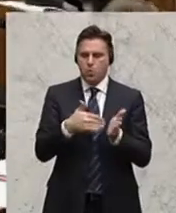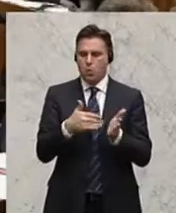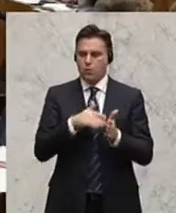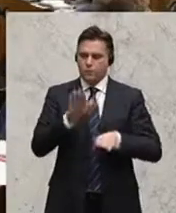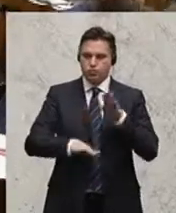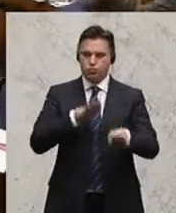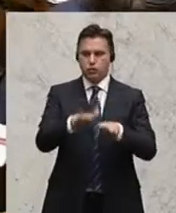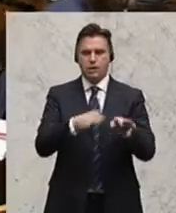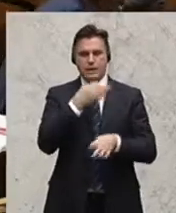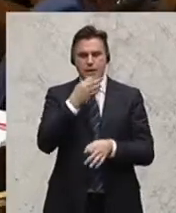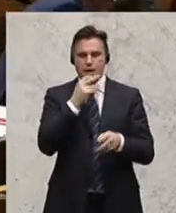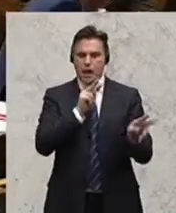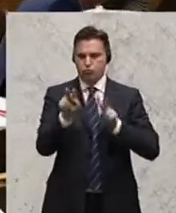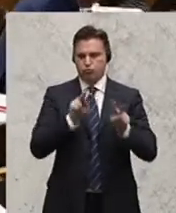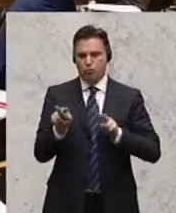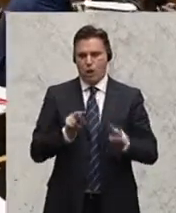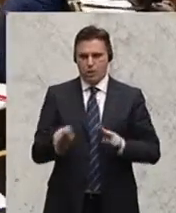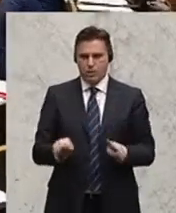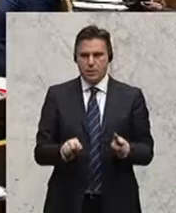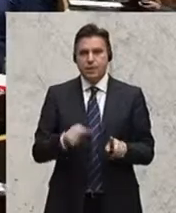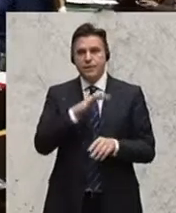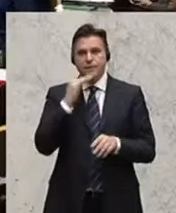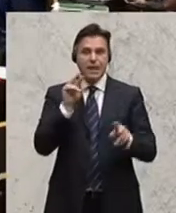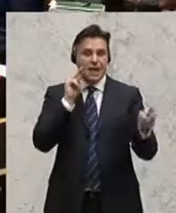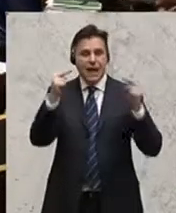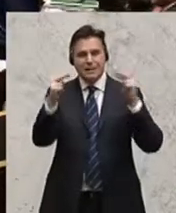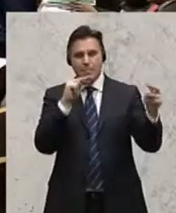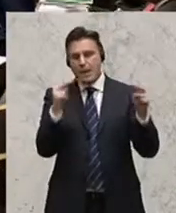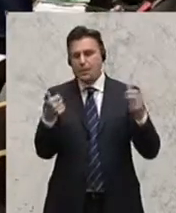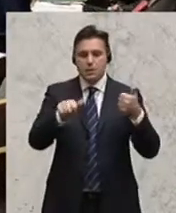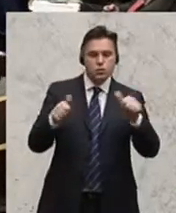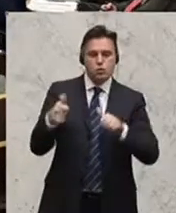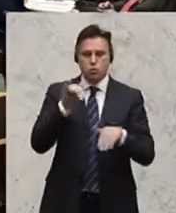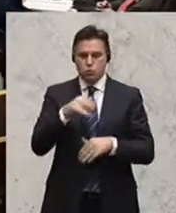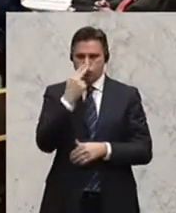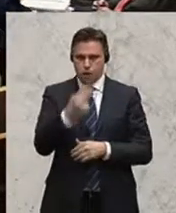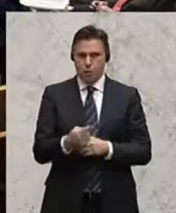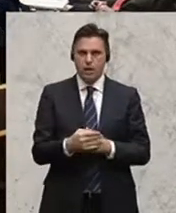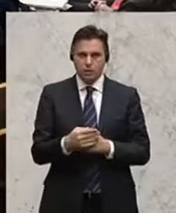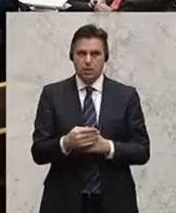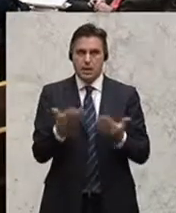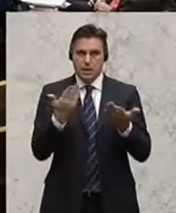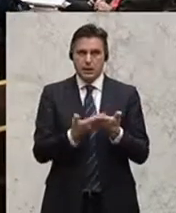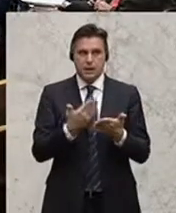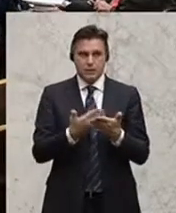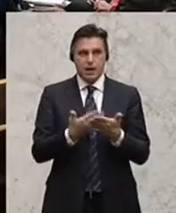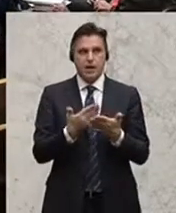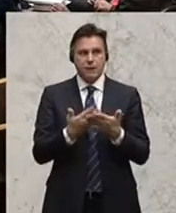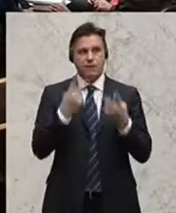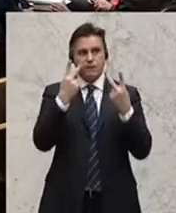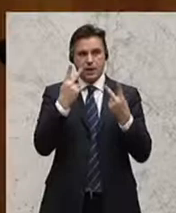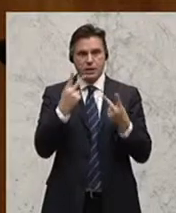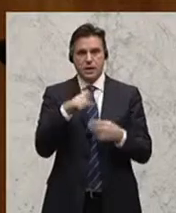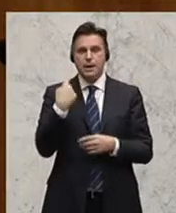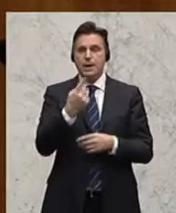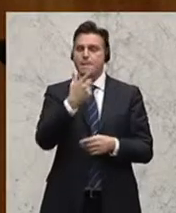die man auch sehr differenziert angehen muss und man natürlich auch viele Aspekte berücksichtigen muss. Zum einen natürlich, und das ist, glaube ich, einmal das Allerwichtigste, wenn wir